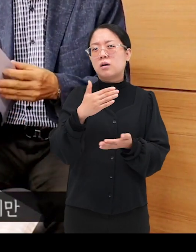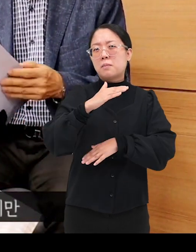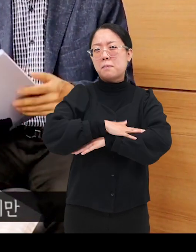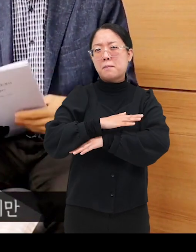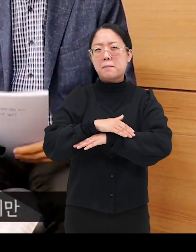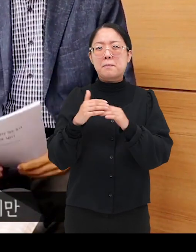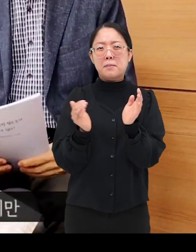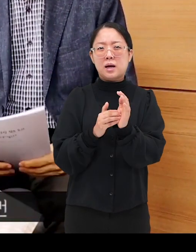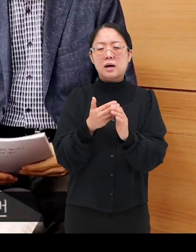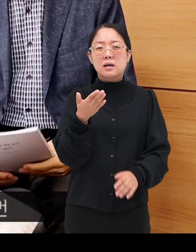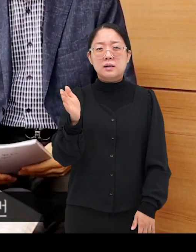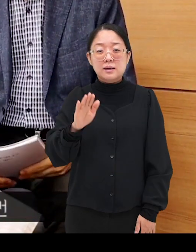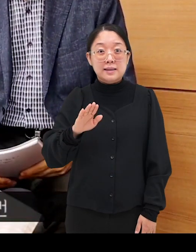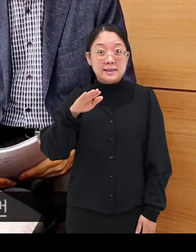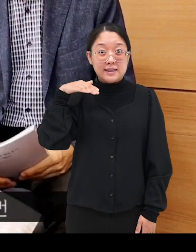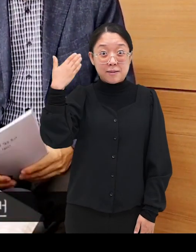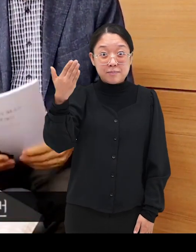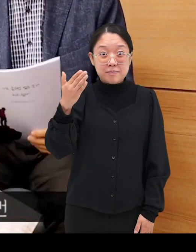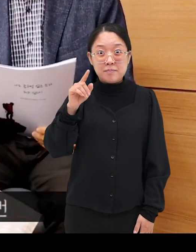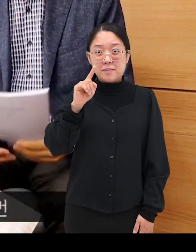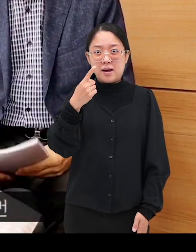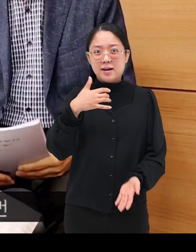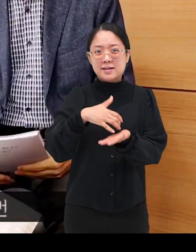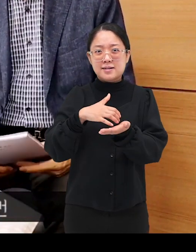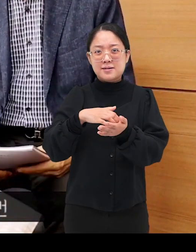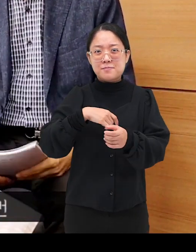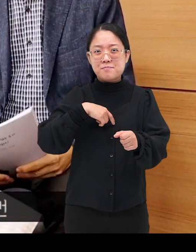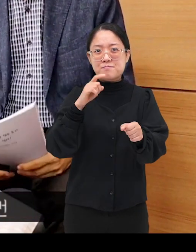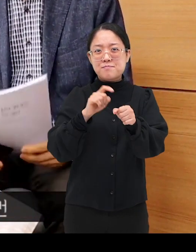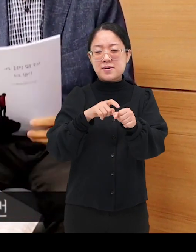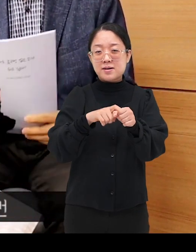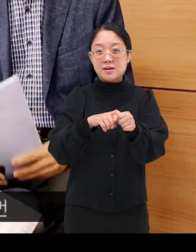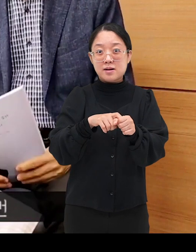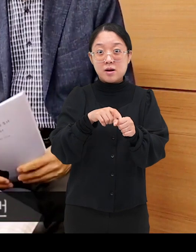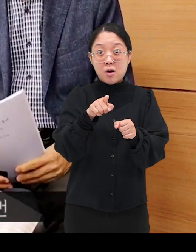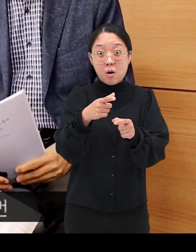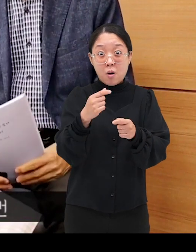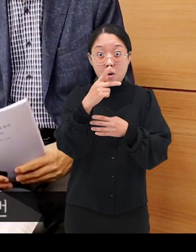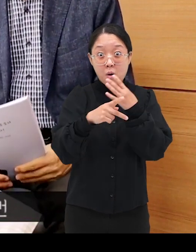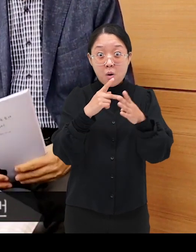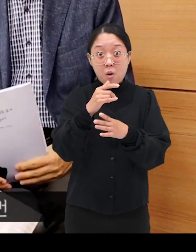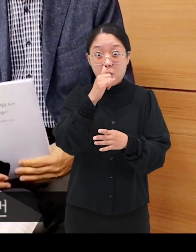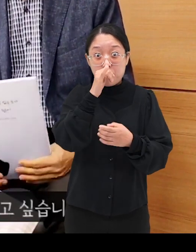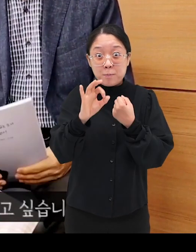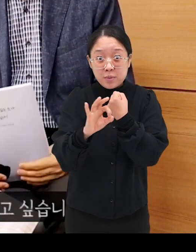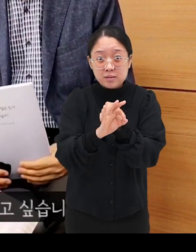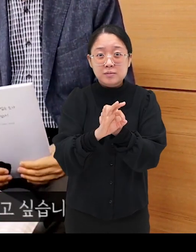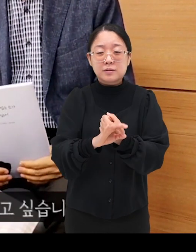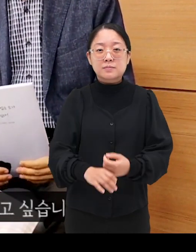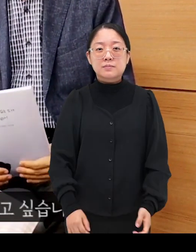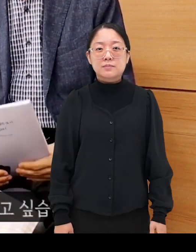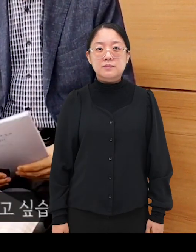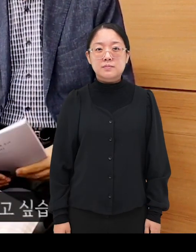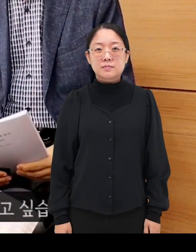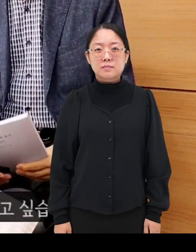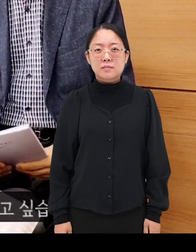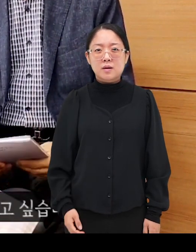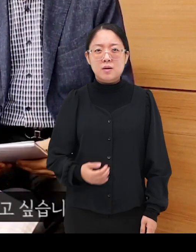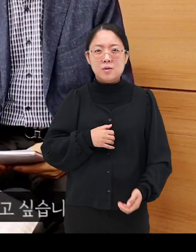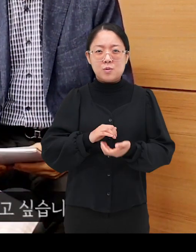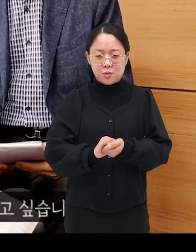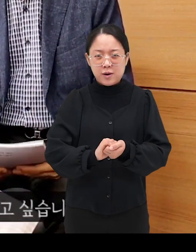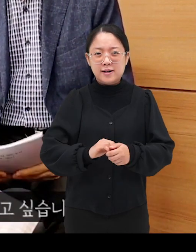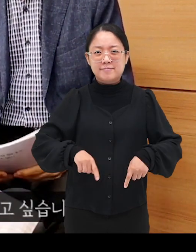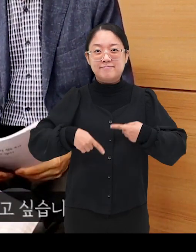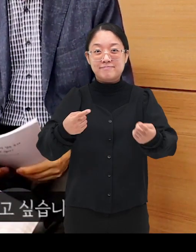49페이지, 60페이지겠지만 진짜 한 번 더 이번에 한 100페이지 정도로 한번 이런 프로젝트를 한다면 기꺼이